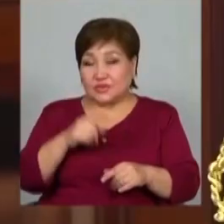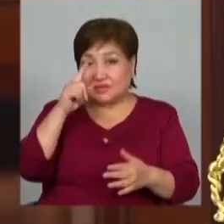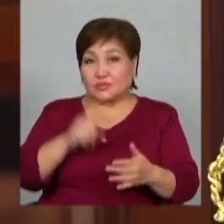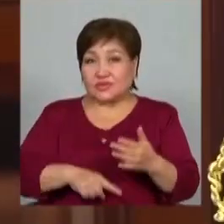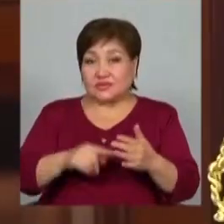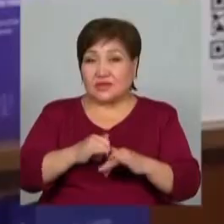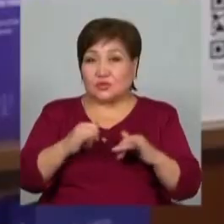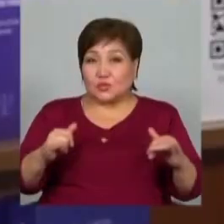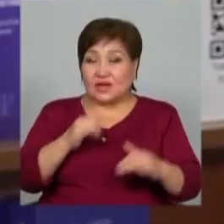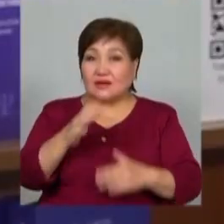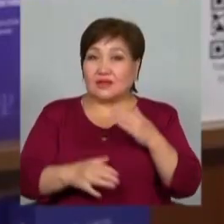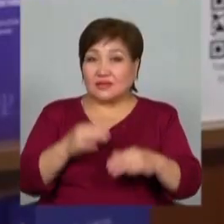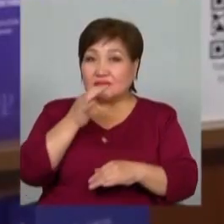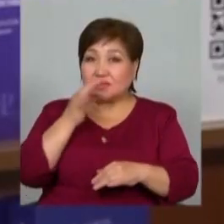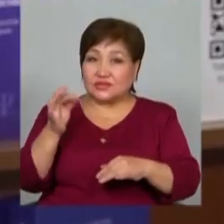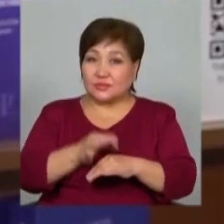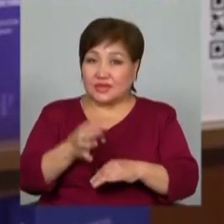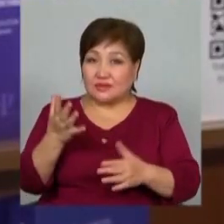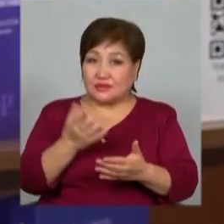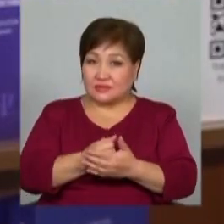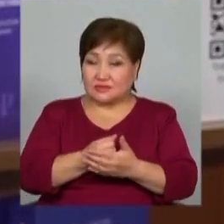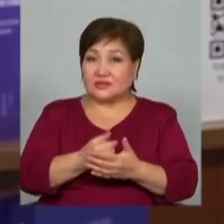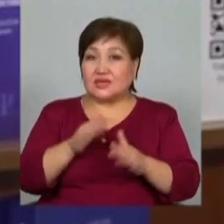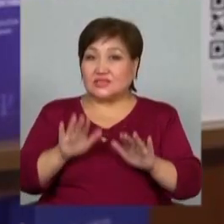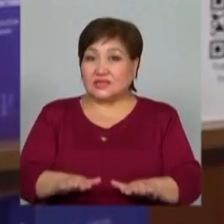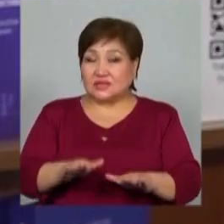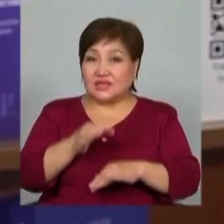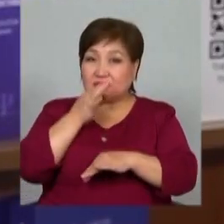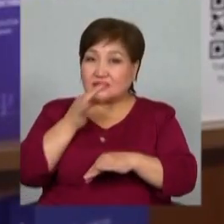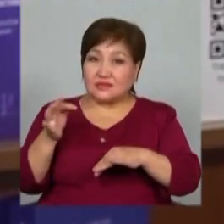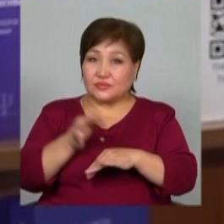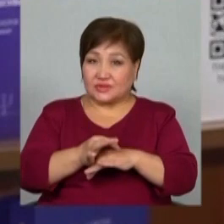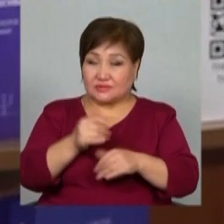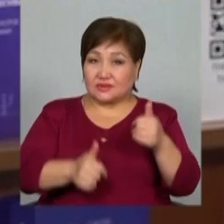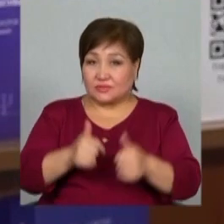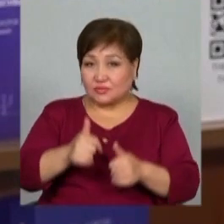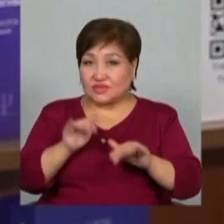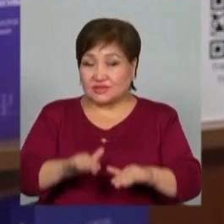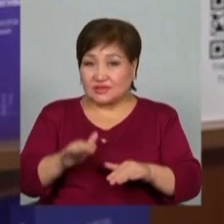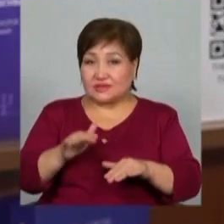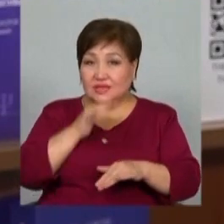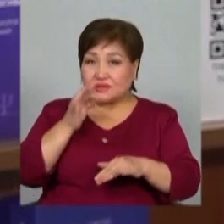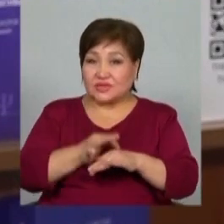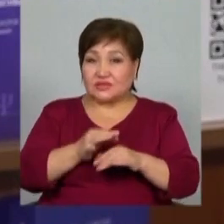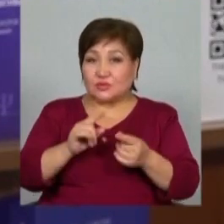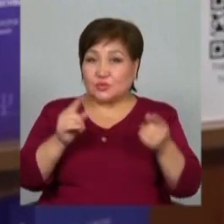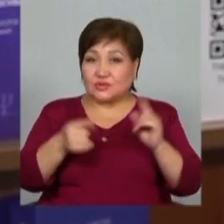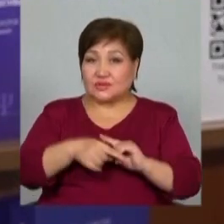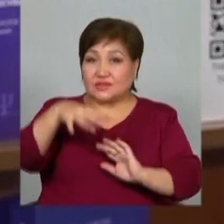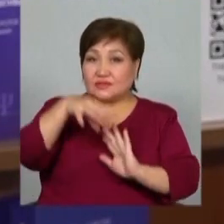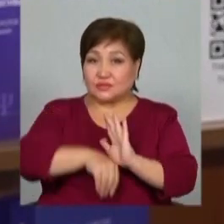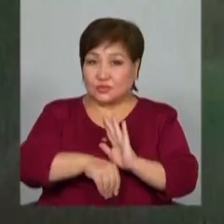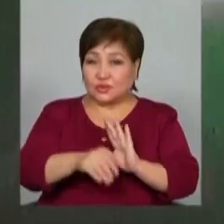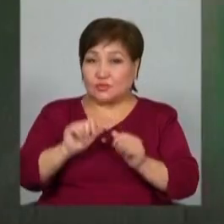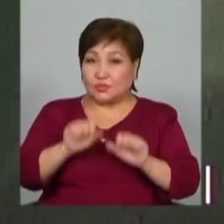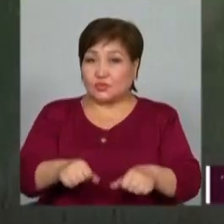артуына халықаралық дәрежеде алған білімді жергілікті тәжірибемен салыстыра отырып, жергілікті тәжірибені өзгертуге, өзгерістер енгізуге мүмкіндік берді